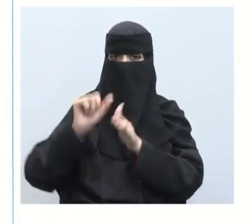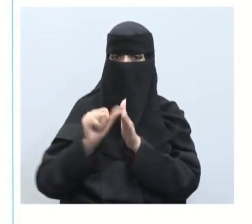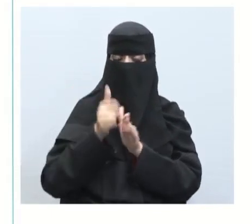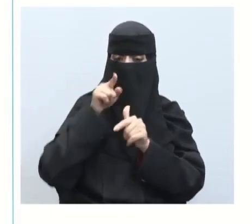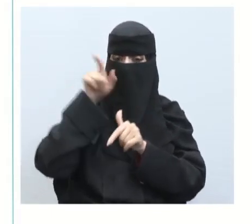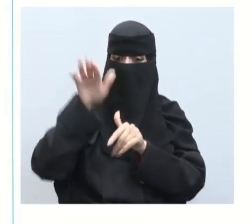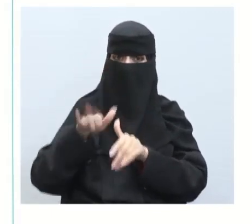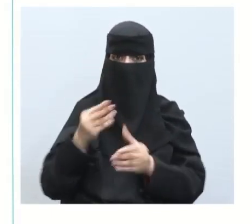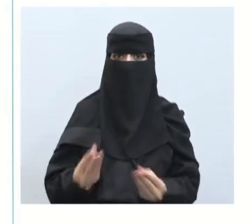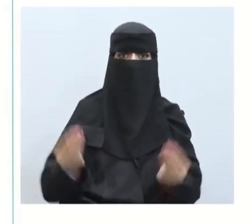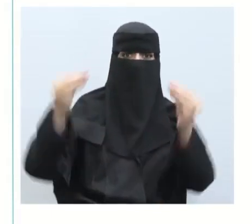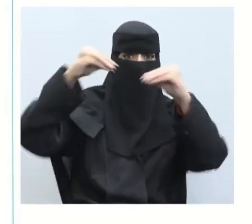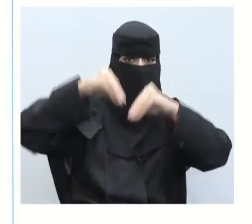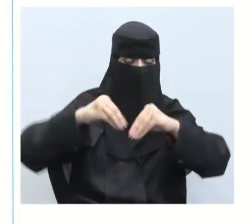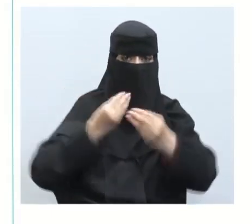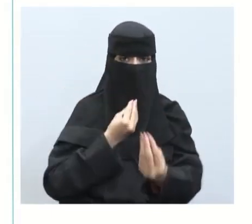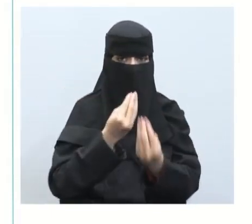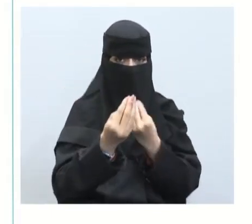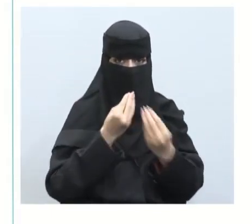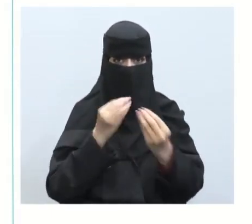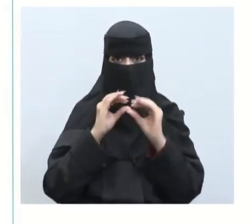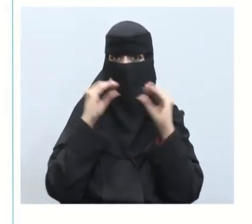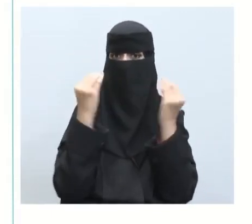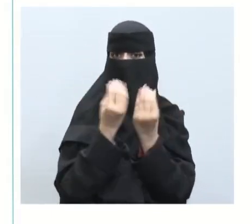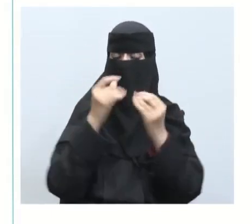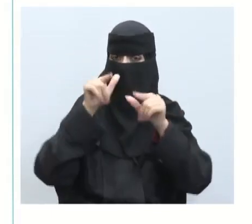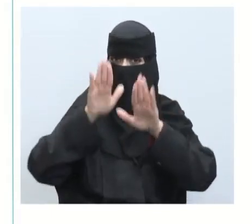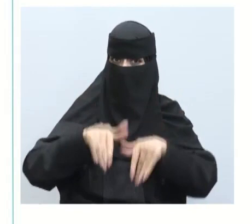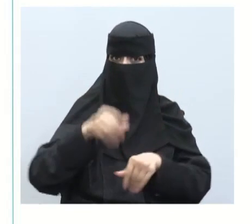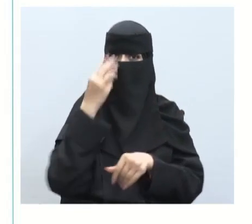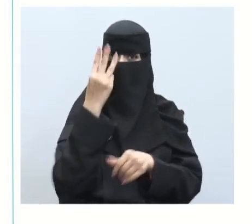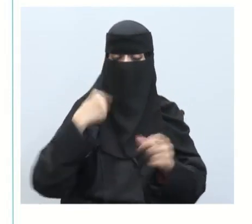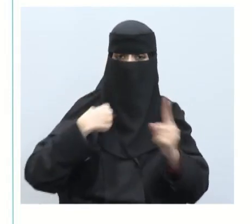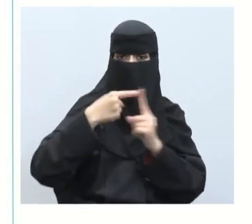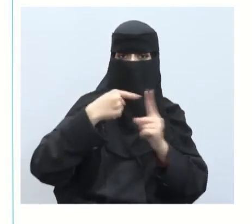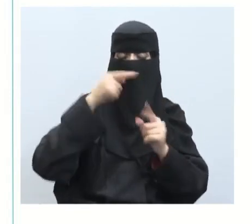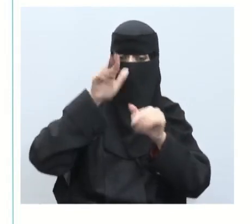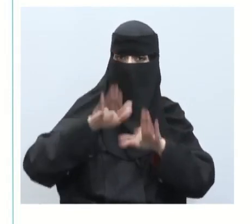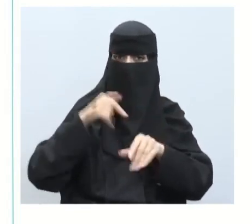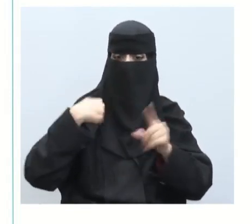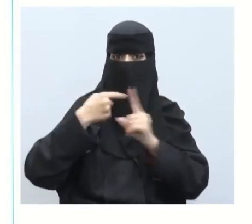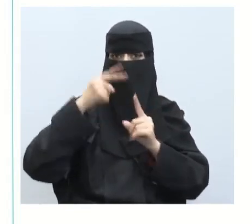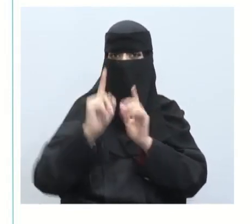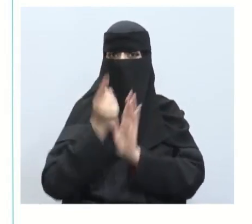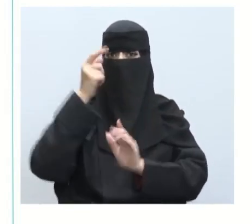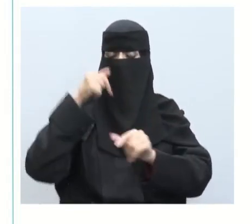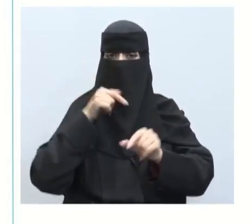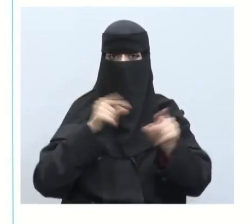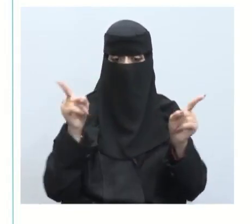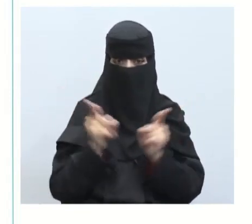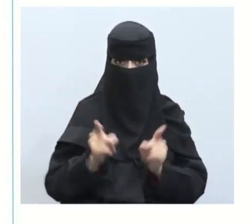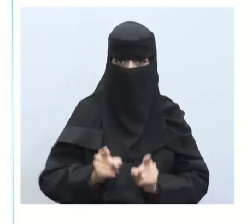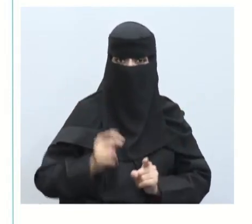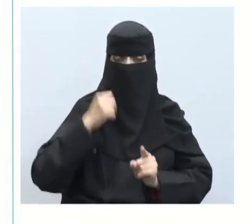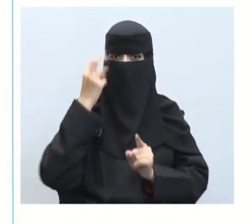وهو زياده فاعليه الاداره لدينا ثلاثه اهداف باذن الله الهدف الاول هو تحديد